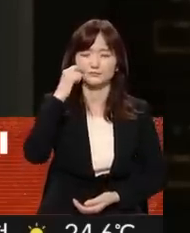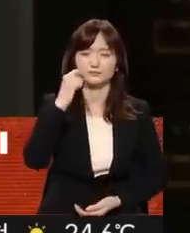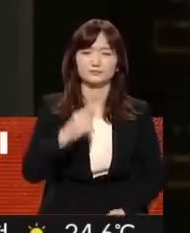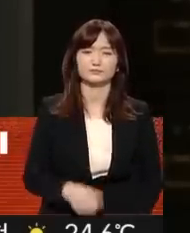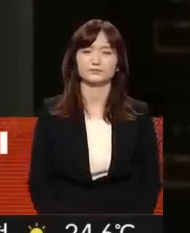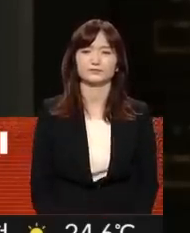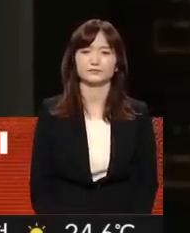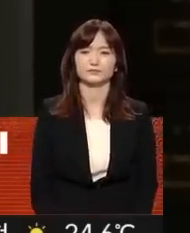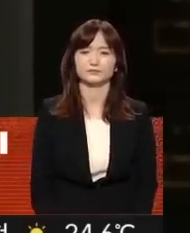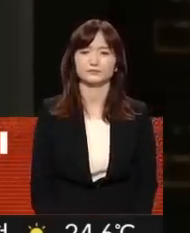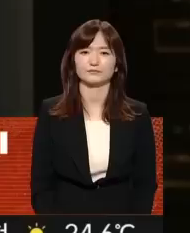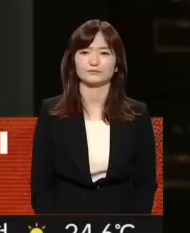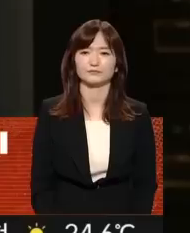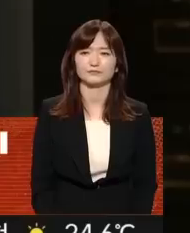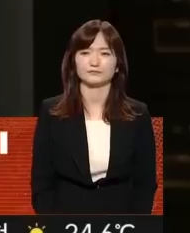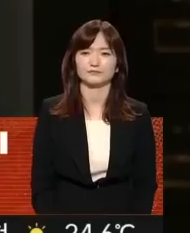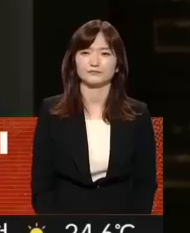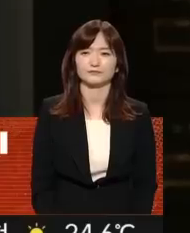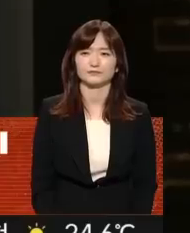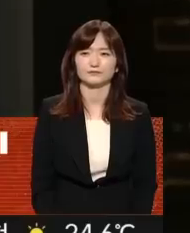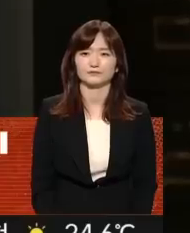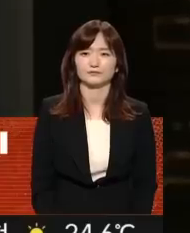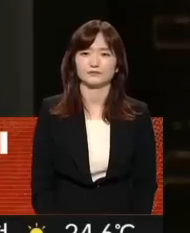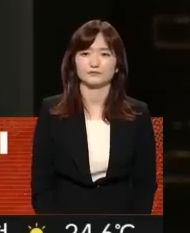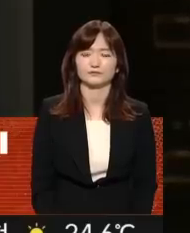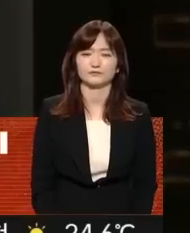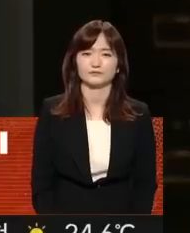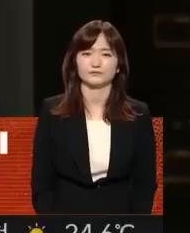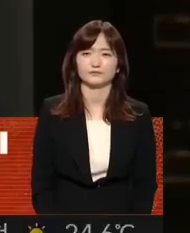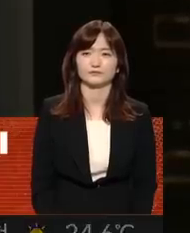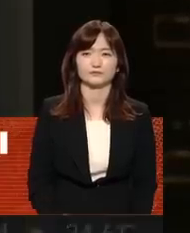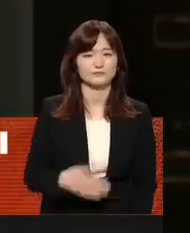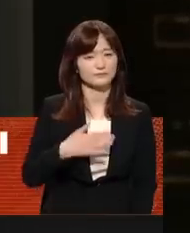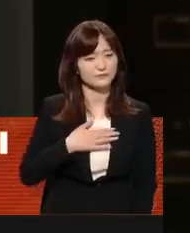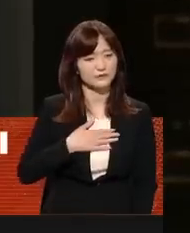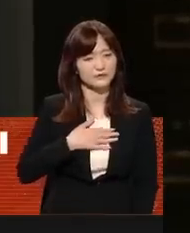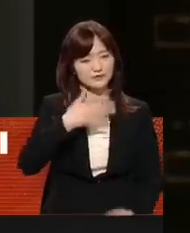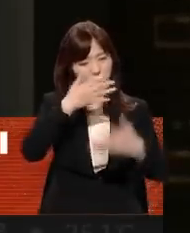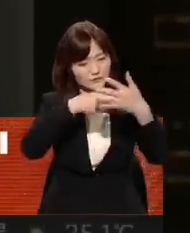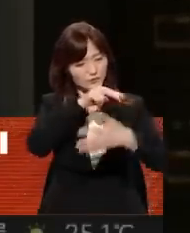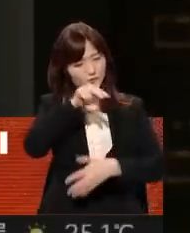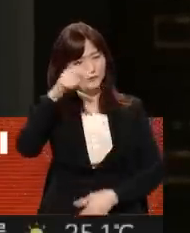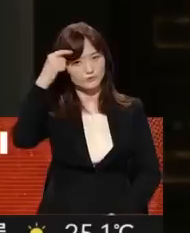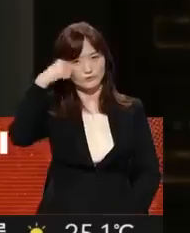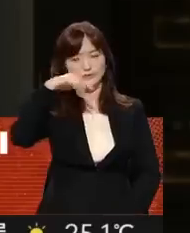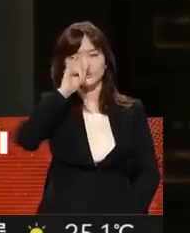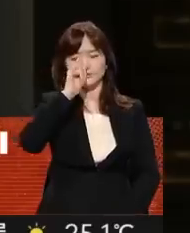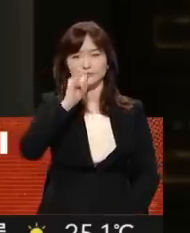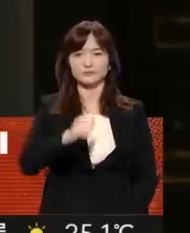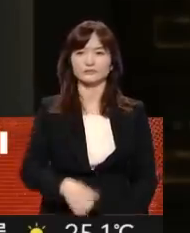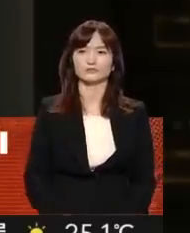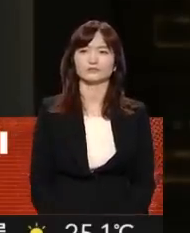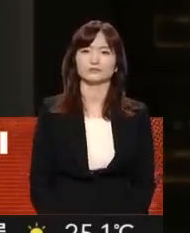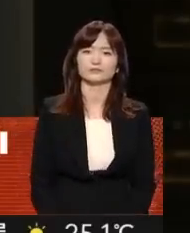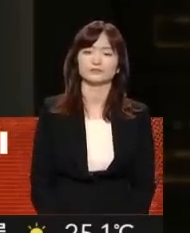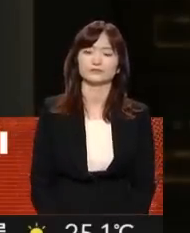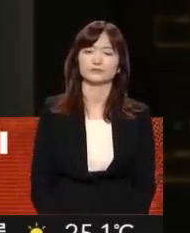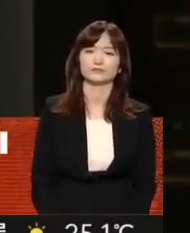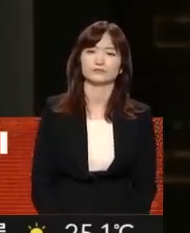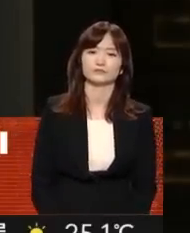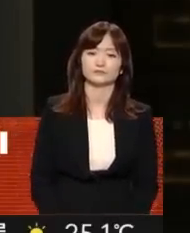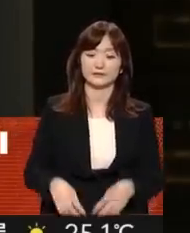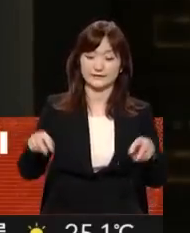아, 자, 아무튼 저도 약간 받은 느낌이 있긴 했는데 일단 상대